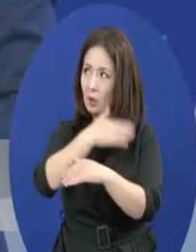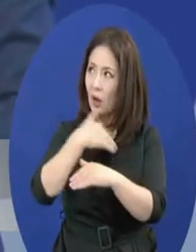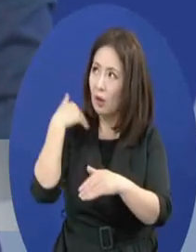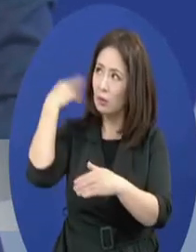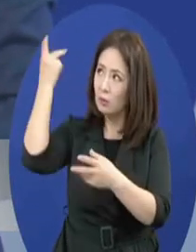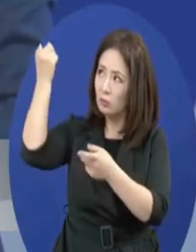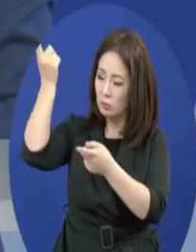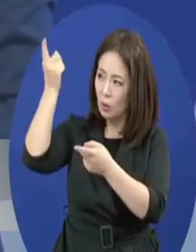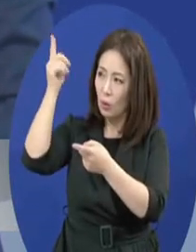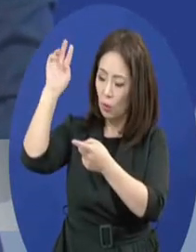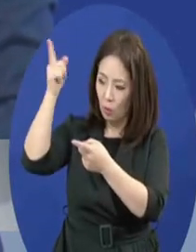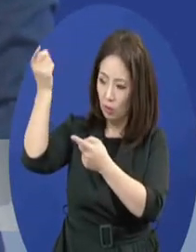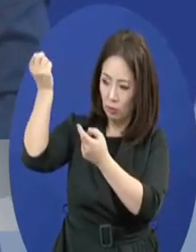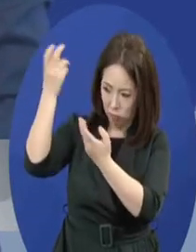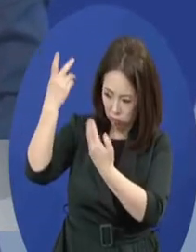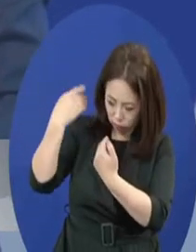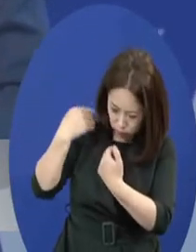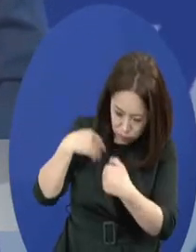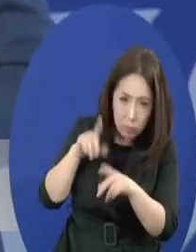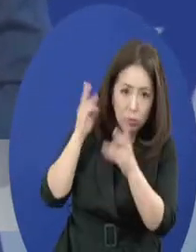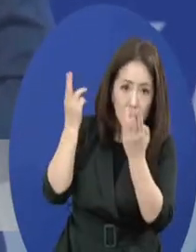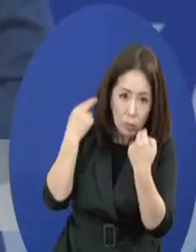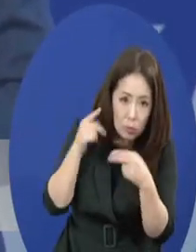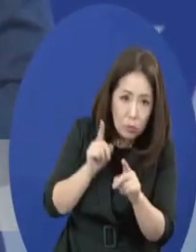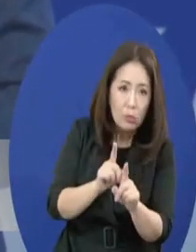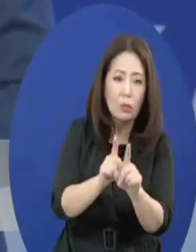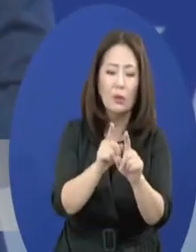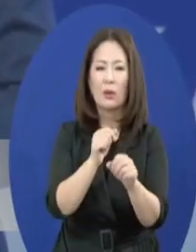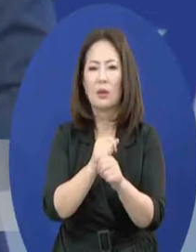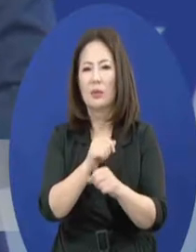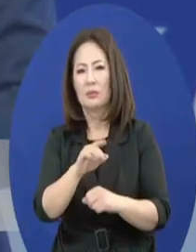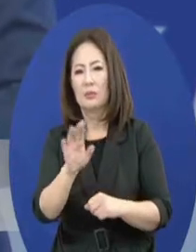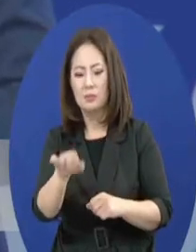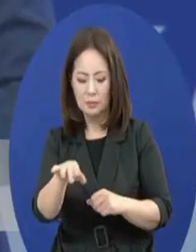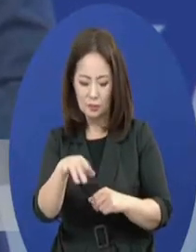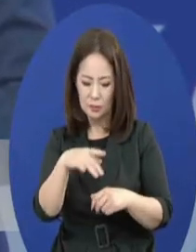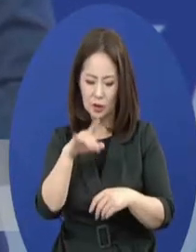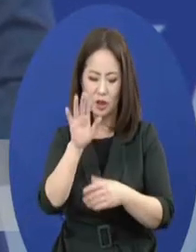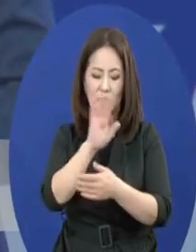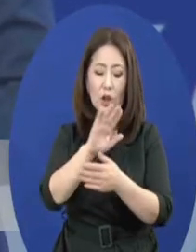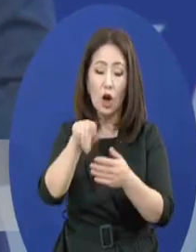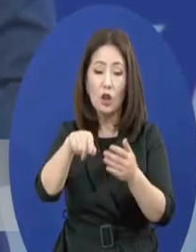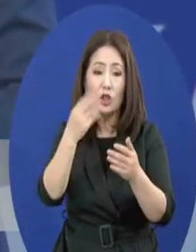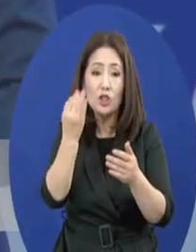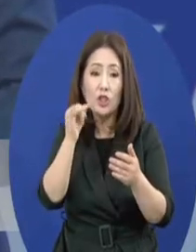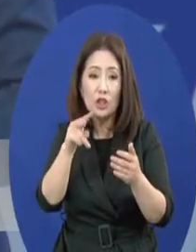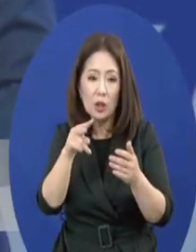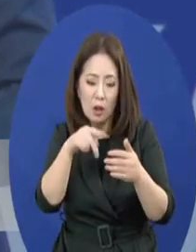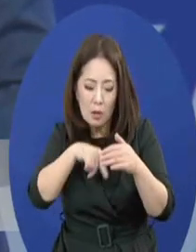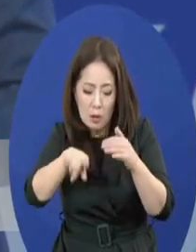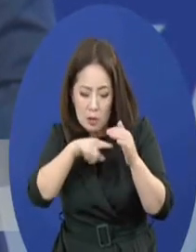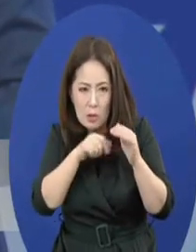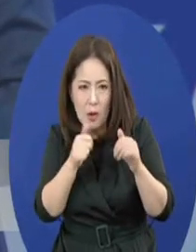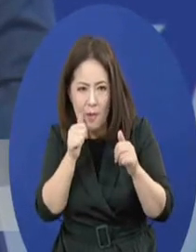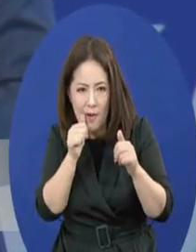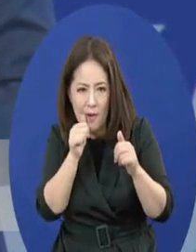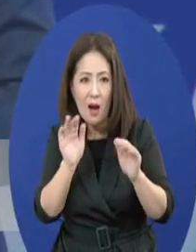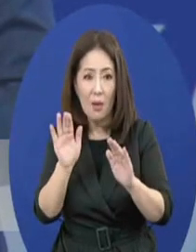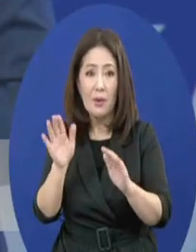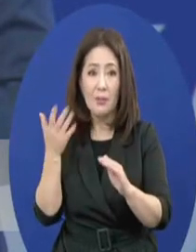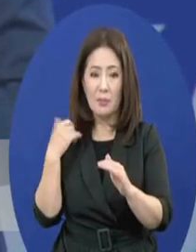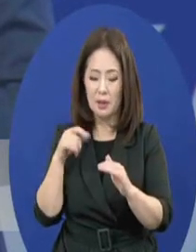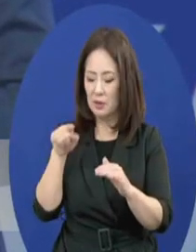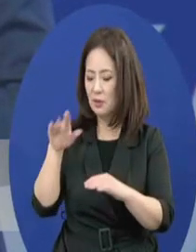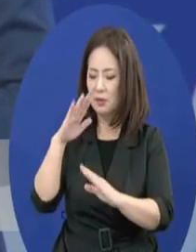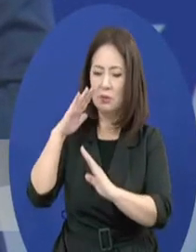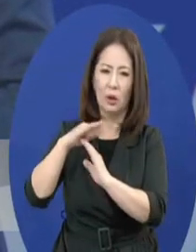хэрэг шийдүүлдэг тогтолцоон хуульчилсан тунхаг хэдийн төлөө зохицуулалтаар шилэн хоргонд амь бүхтэй оршисоор ирлээ. Үүнийг